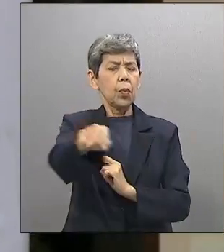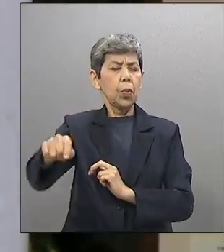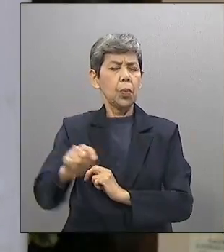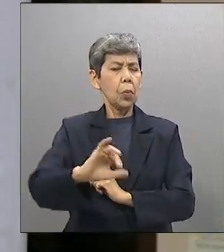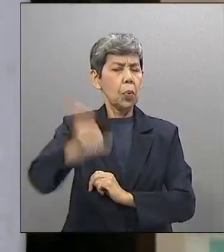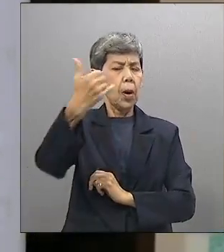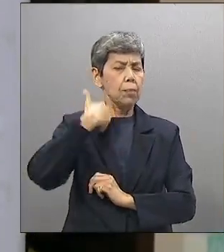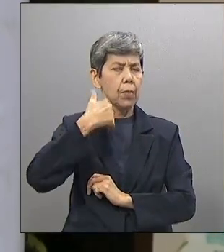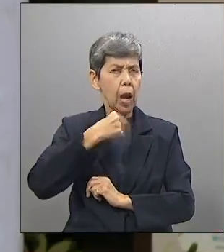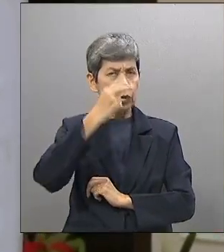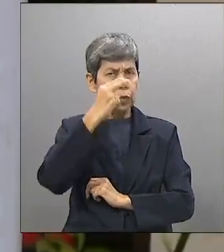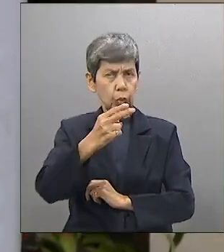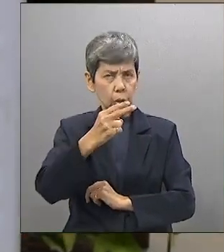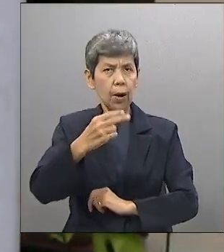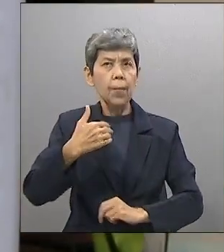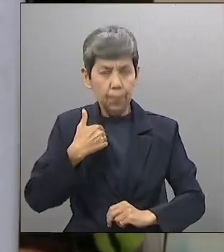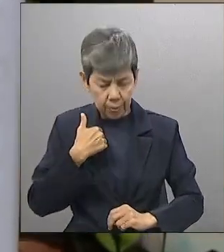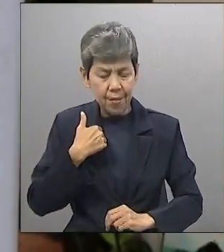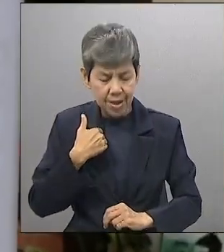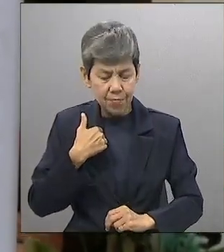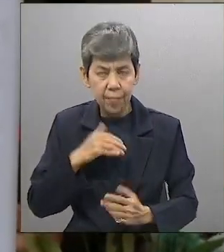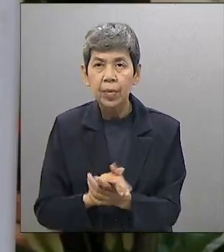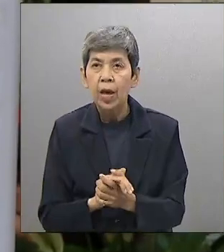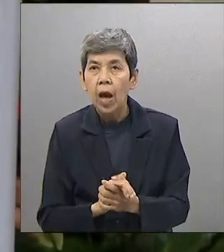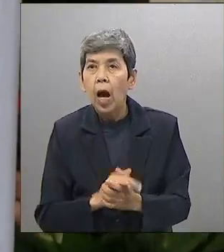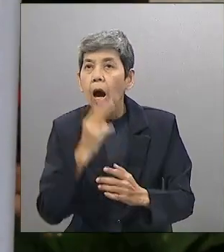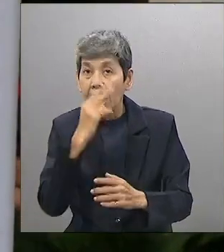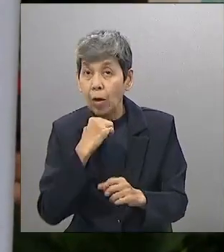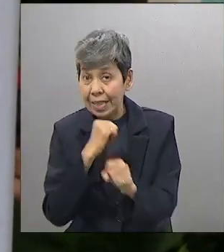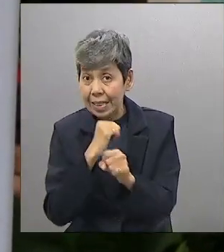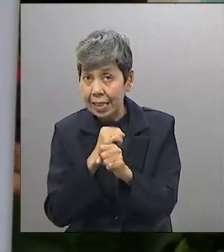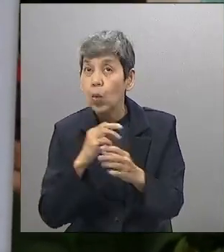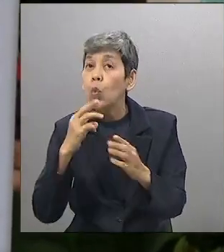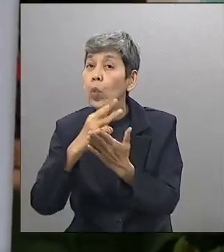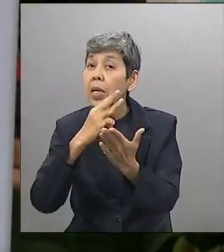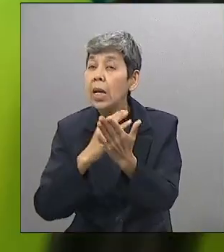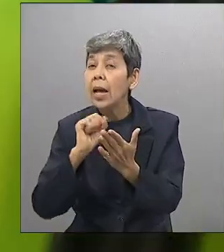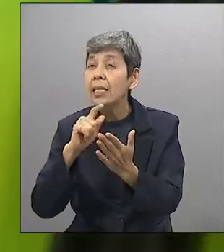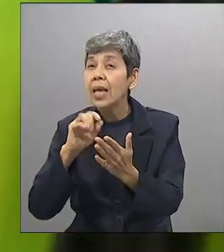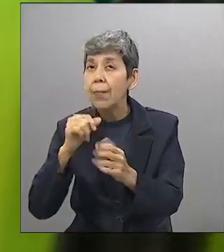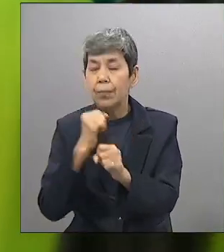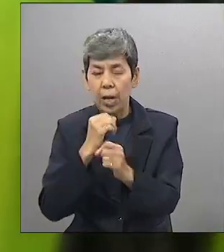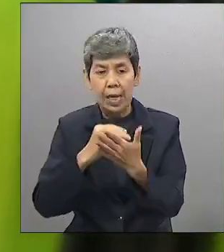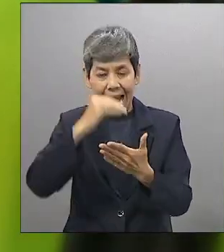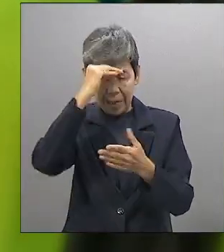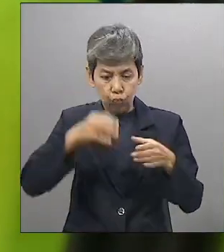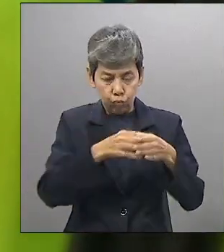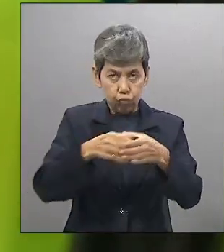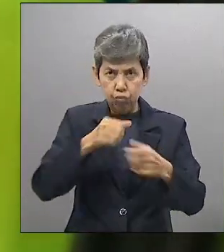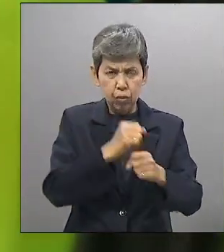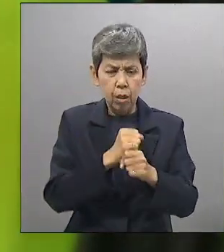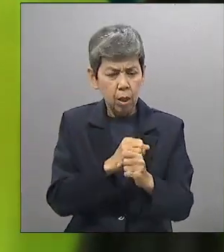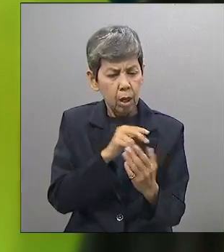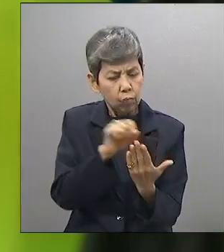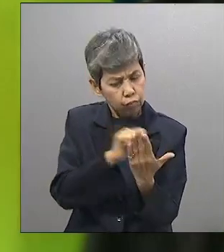ารเรีน STEM นะคะก็มขอคนพบอย่นึมองว่าเราใส่วชา STEM เขไปแต่ว่ามีน้ๆ บางกลุม ยังอ่าน